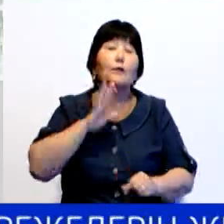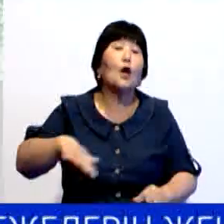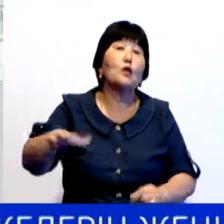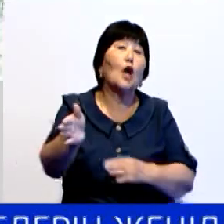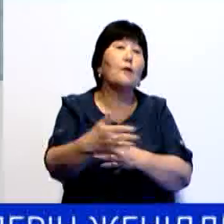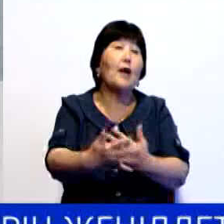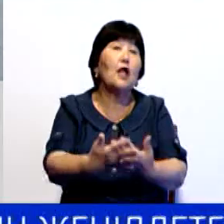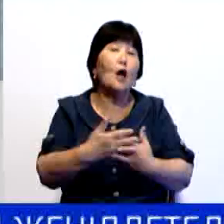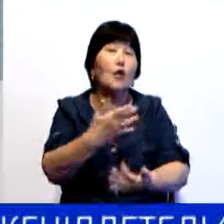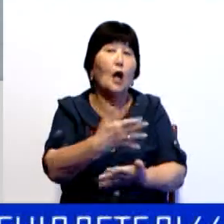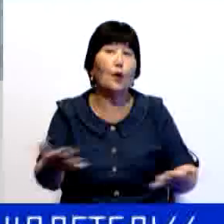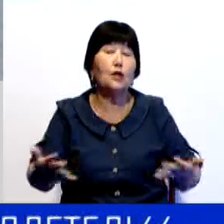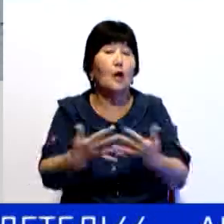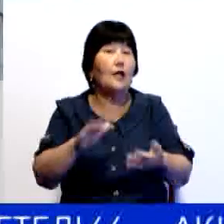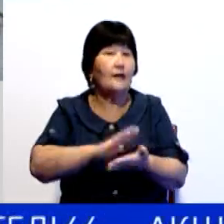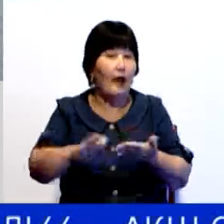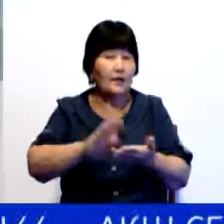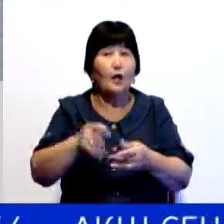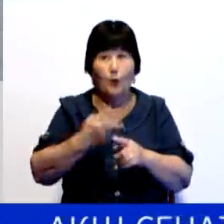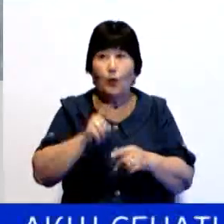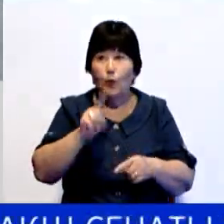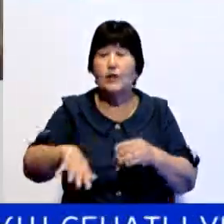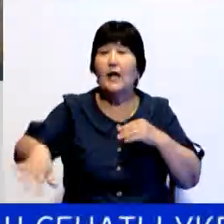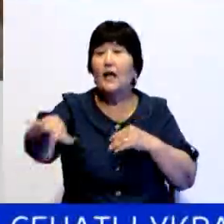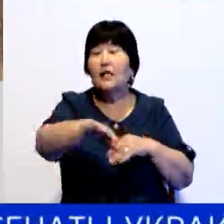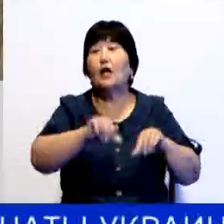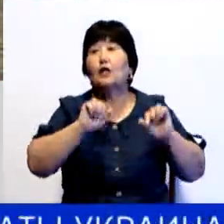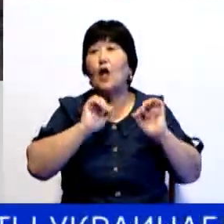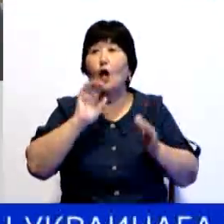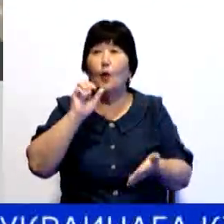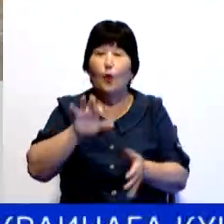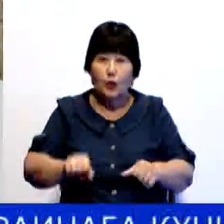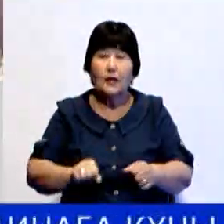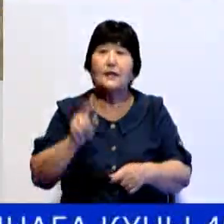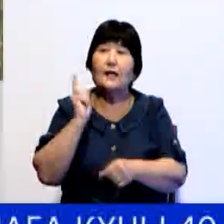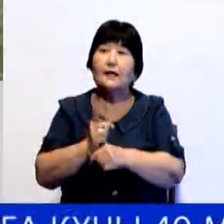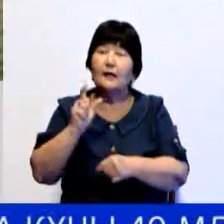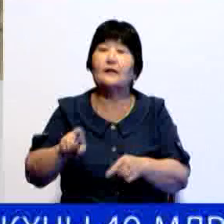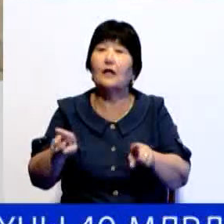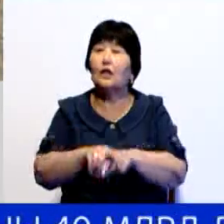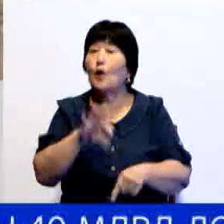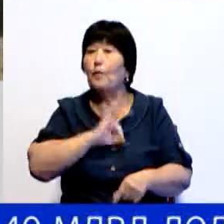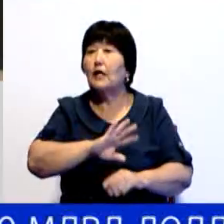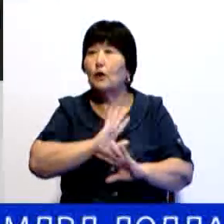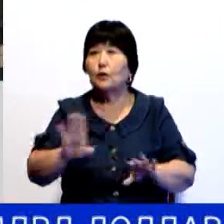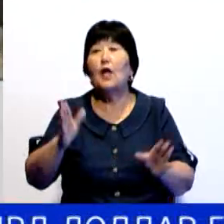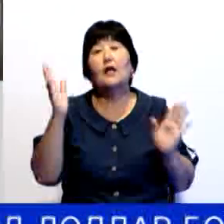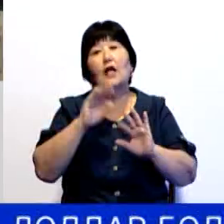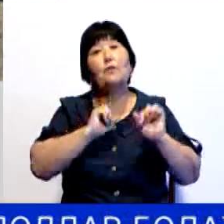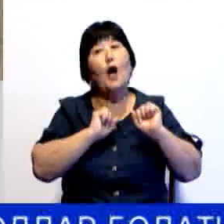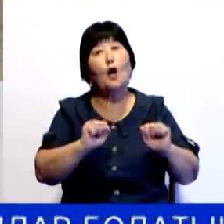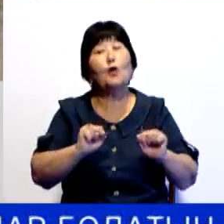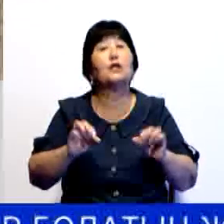балық аулау құралдары мен аулардан тазартылды. Осы ретте жағалауда орналасқан тұрғындарға тыйым салынған құралдарды пайдаланбау жөнінде табиғат